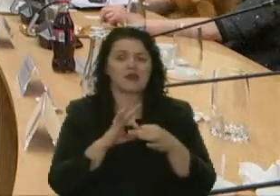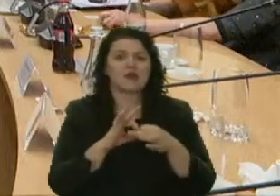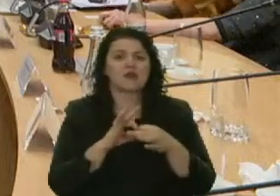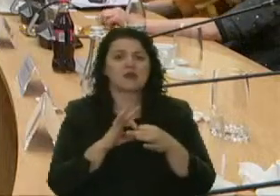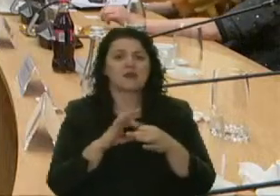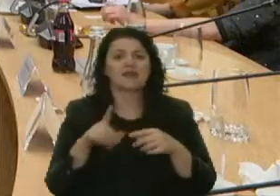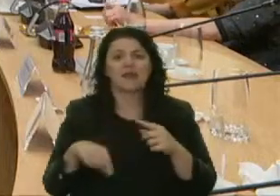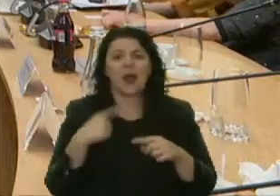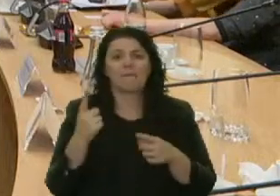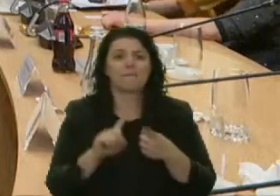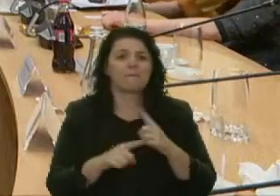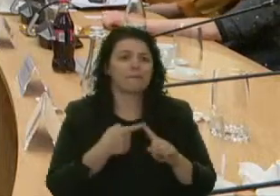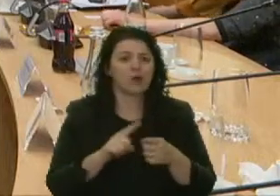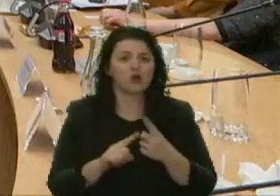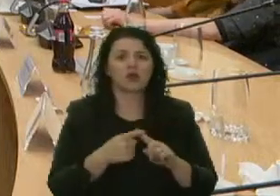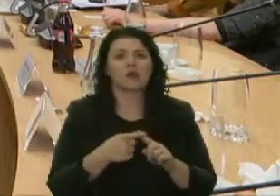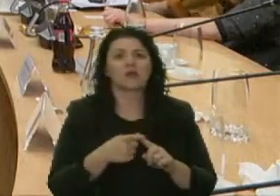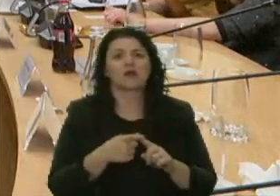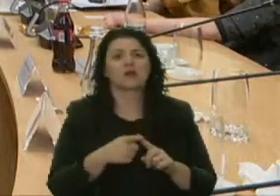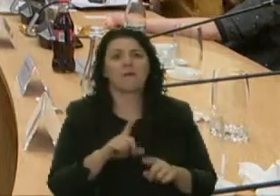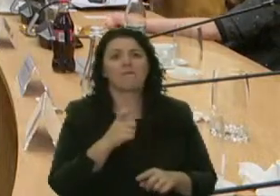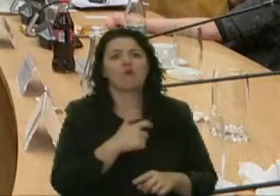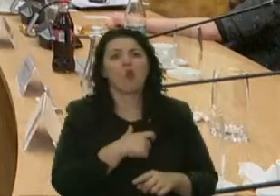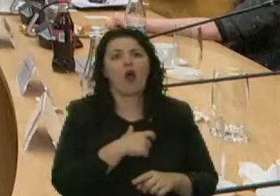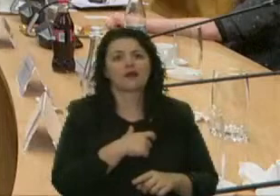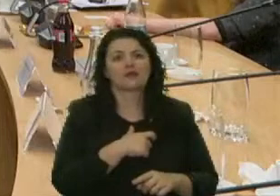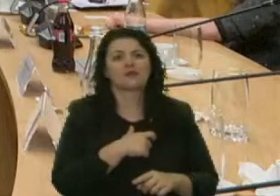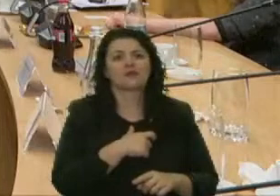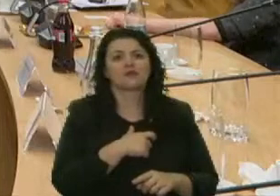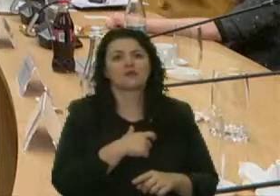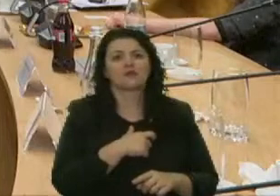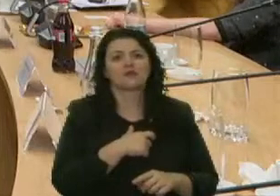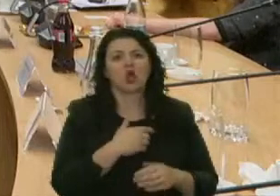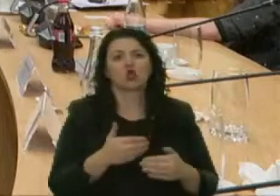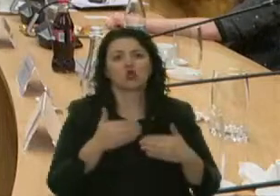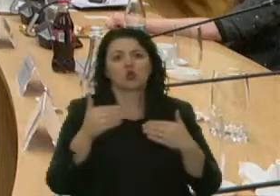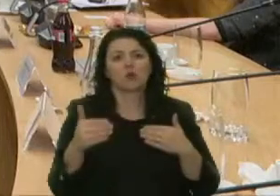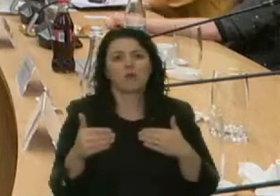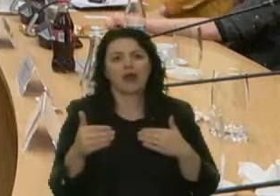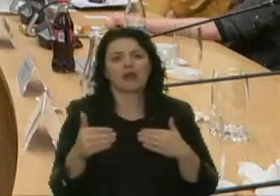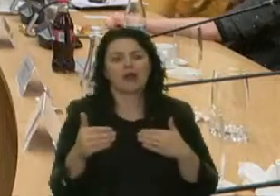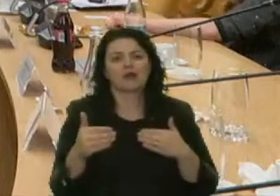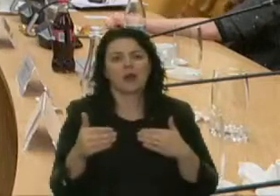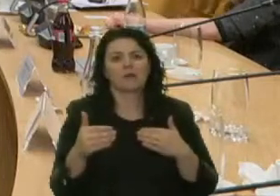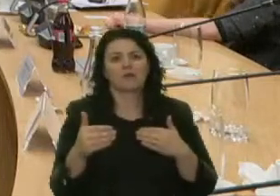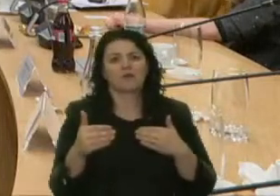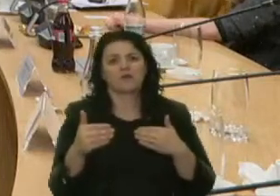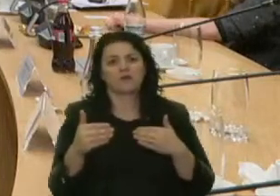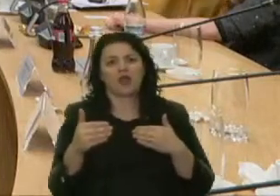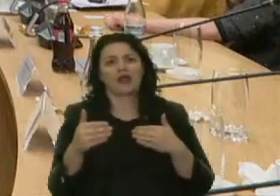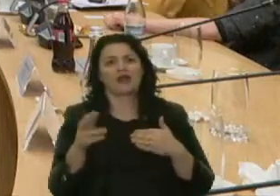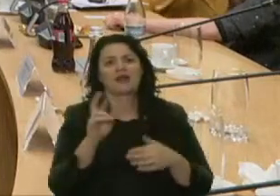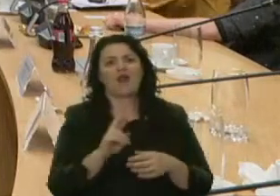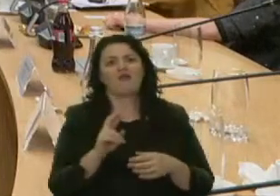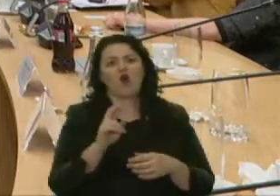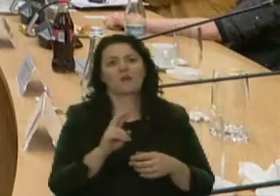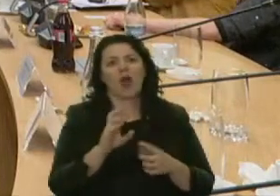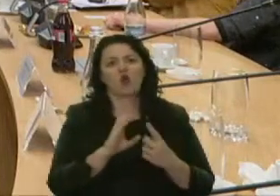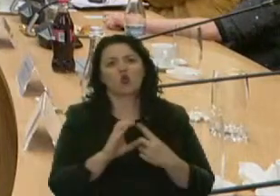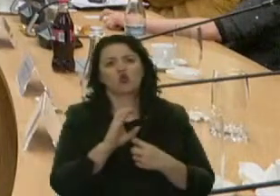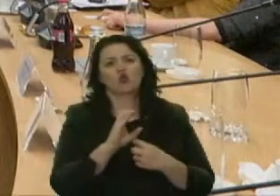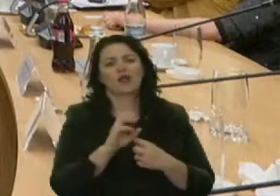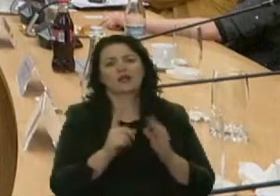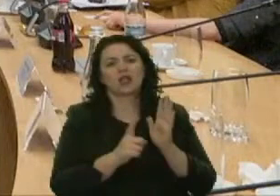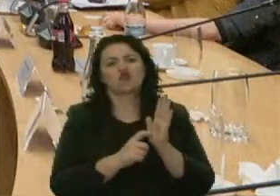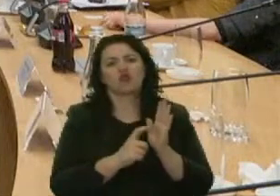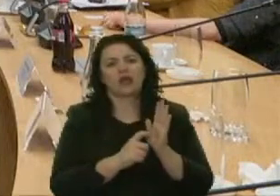transpartinică care să să să poată să să ducă mai înainte reforma în cultură pe care se